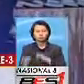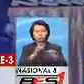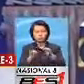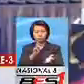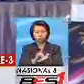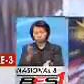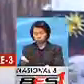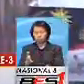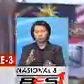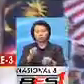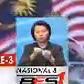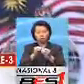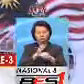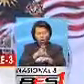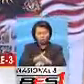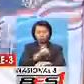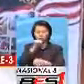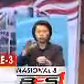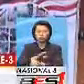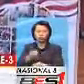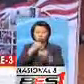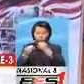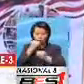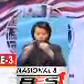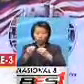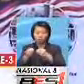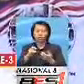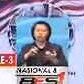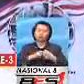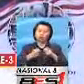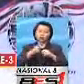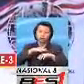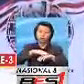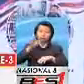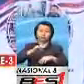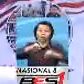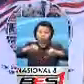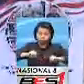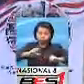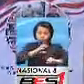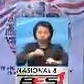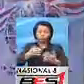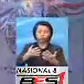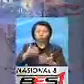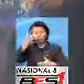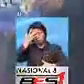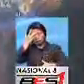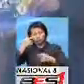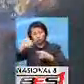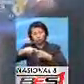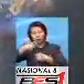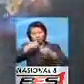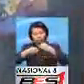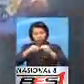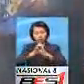Jelas beliau, masalah berlebihan dan kekurangan makro dan makronutrien, masalah berlebihan berat badan dan obesiti, penyakit berkaitan